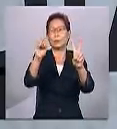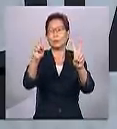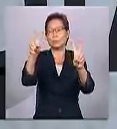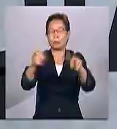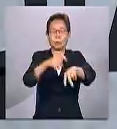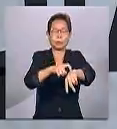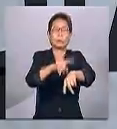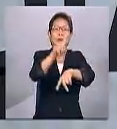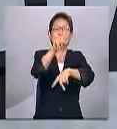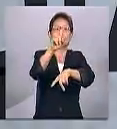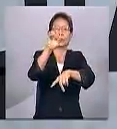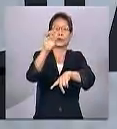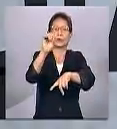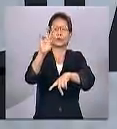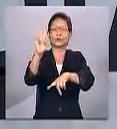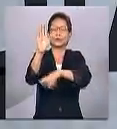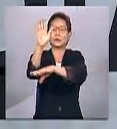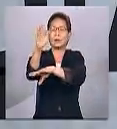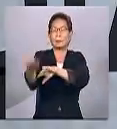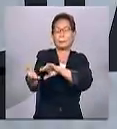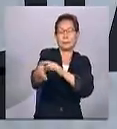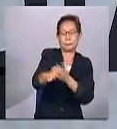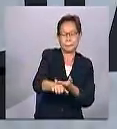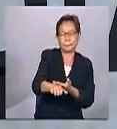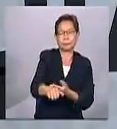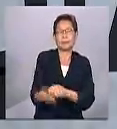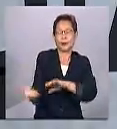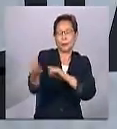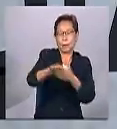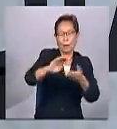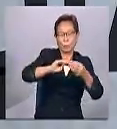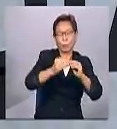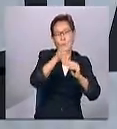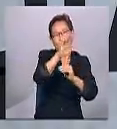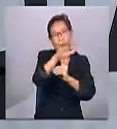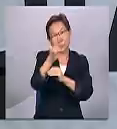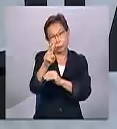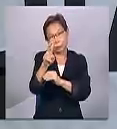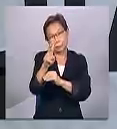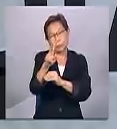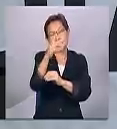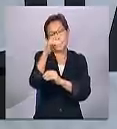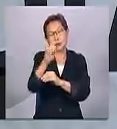jam 1:07 tengah hari. Kes kematian ke-52, iaitu kes